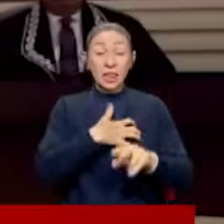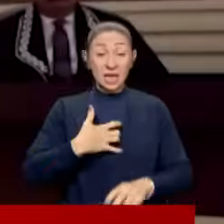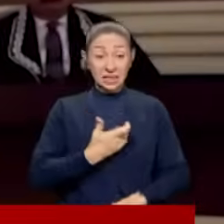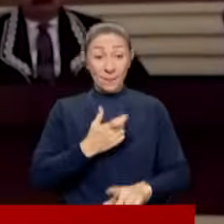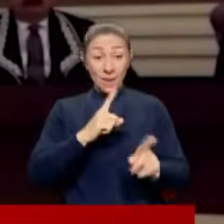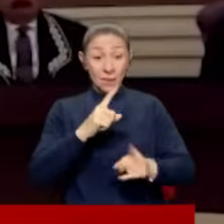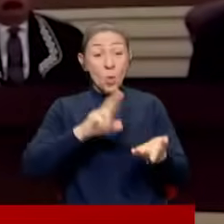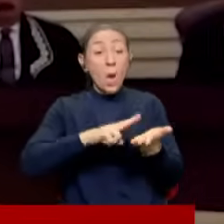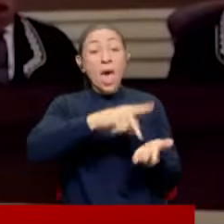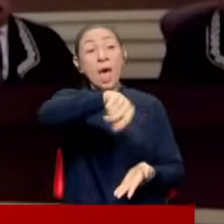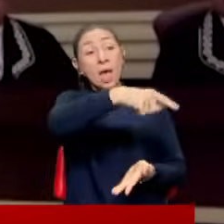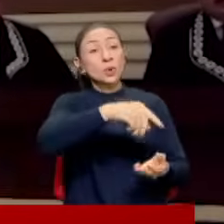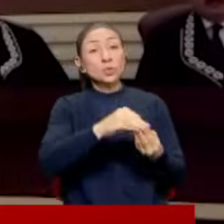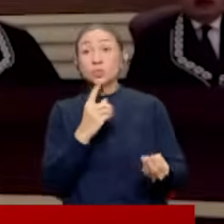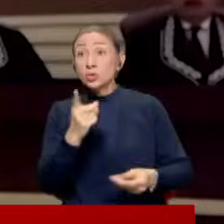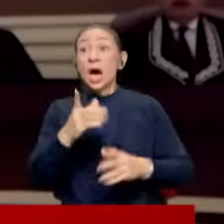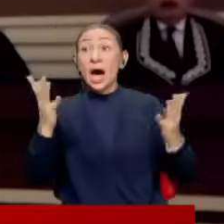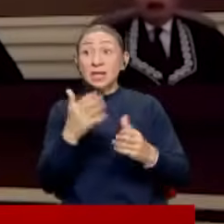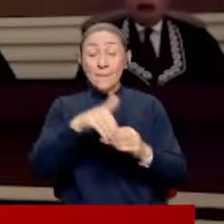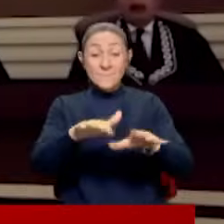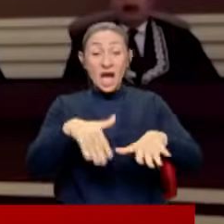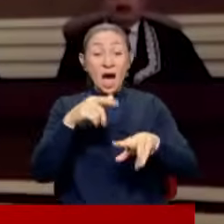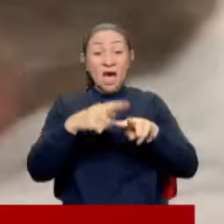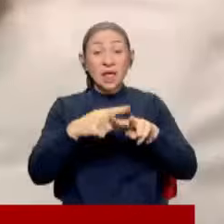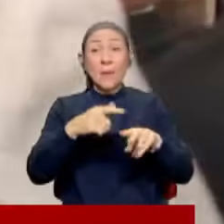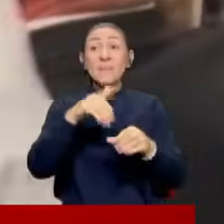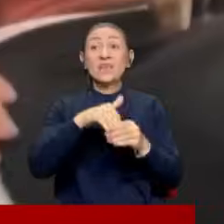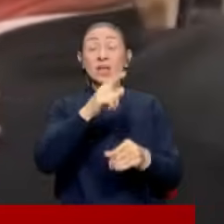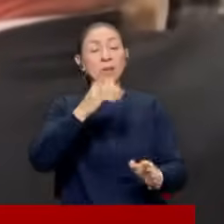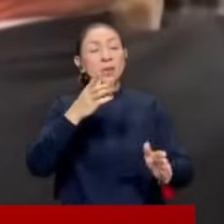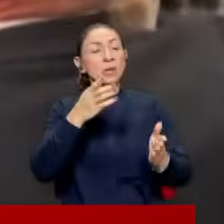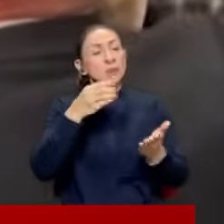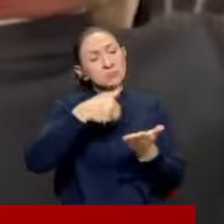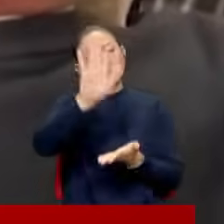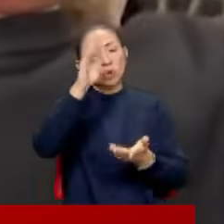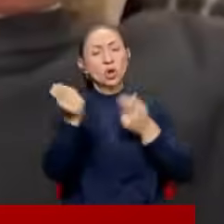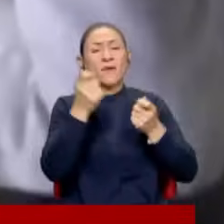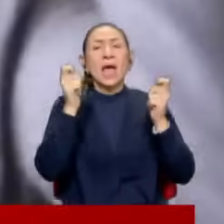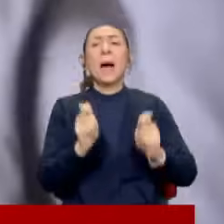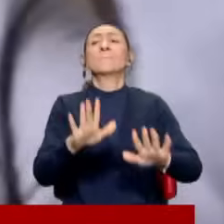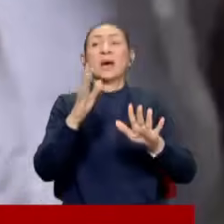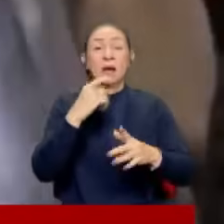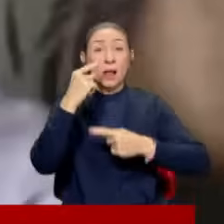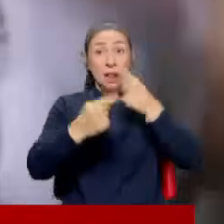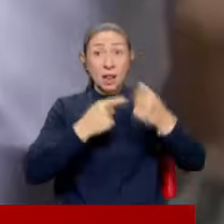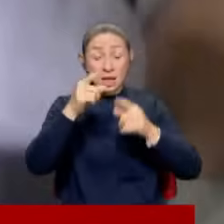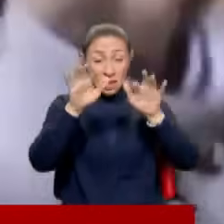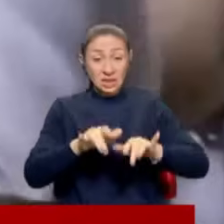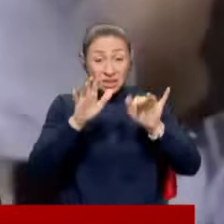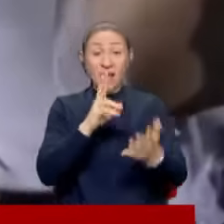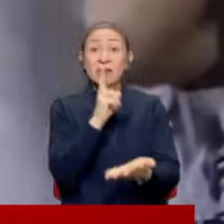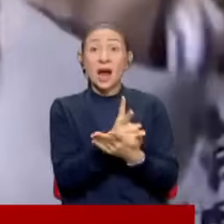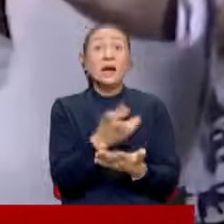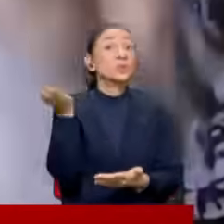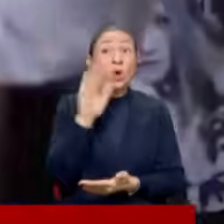hakkında suç duyurusu yapılan Hatta meclisin Atalay'ın milletvekilliğini düşürmeyi görevini yapmadığı iddiasıyla yazılan karar